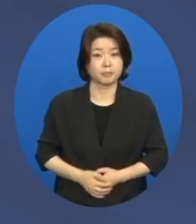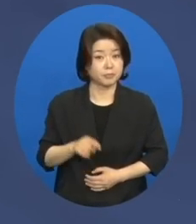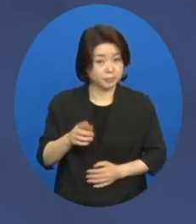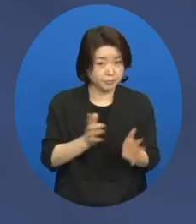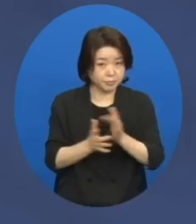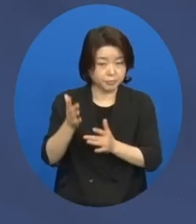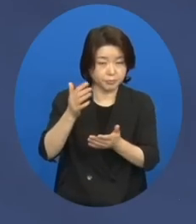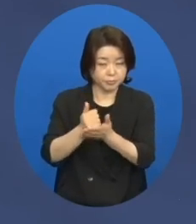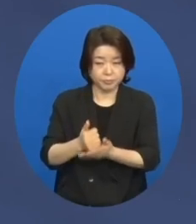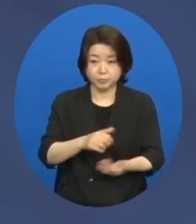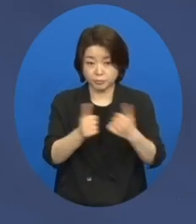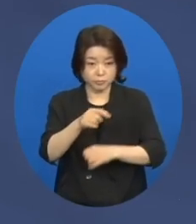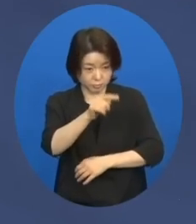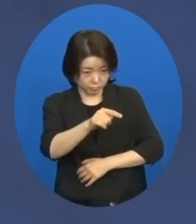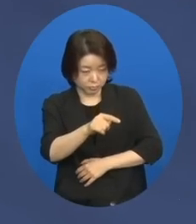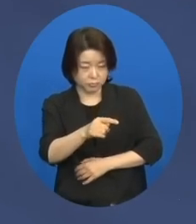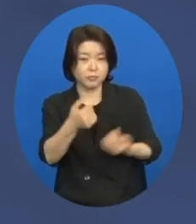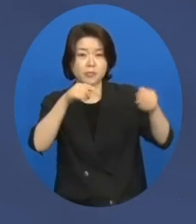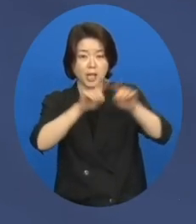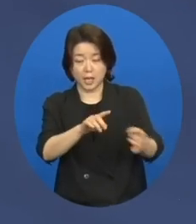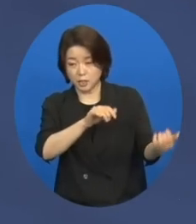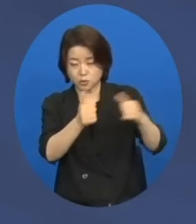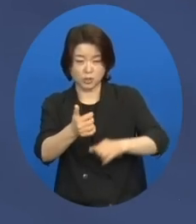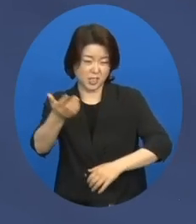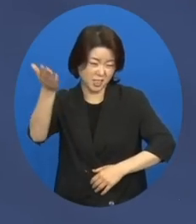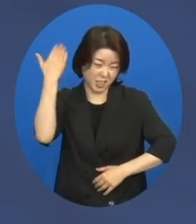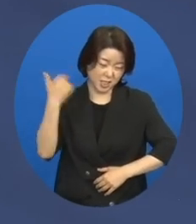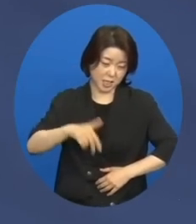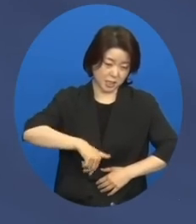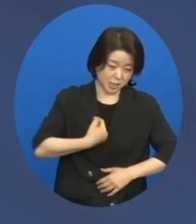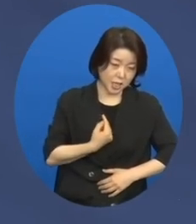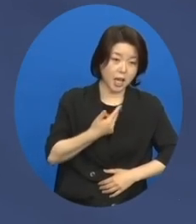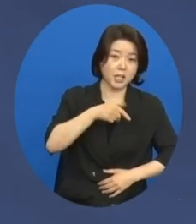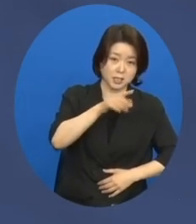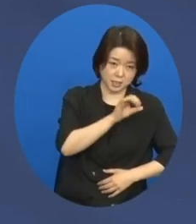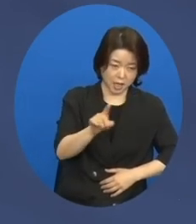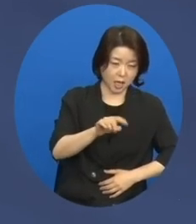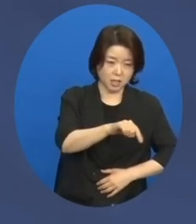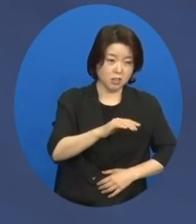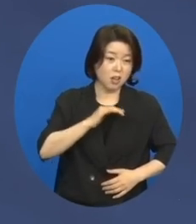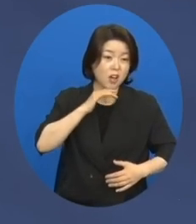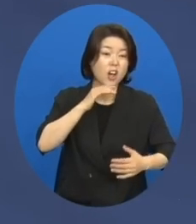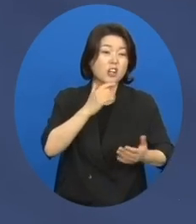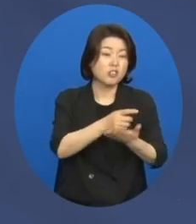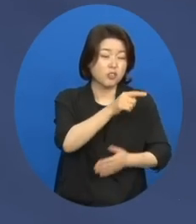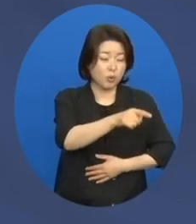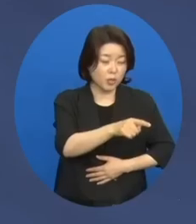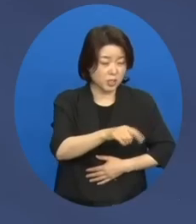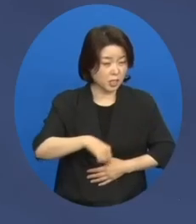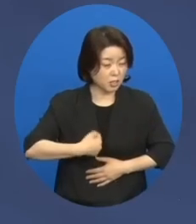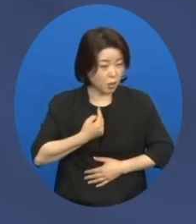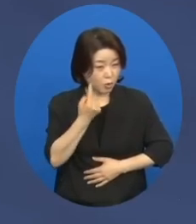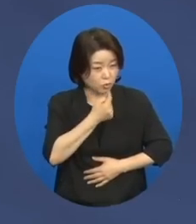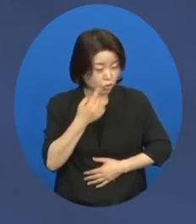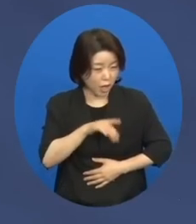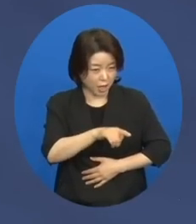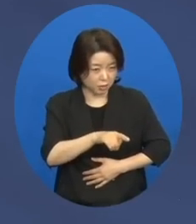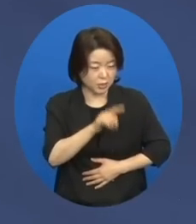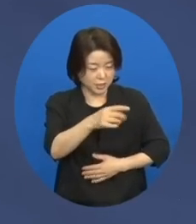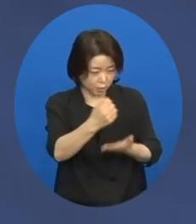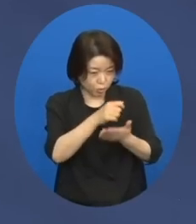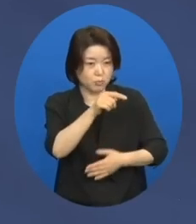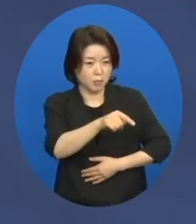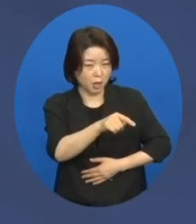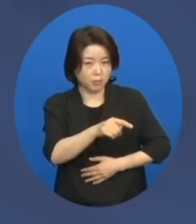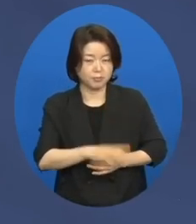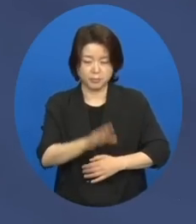예수 죽을 때 너 죽어야 될 너의 옛 자아가 너를 속여서 넌 줄 알고 속여왔던 너의 끔찍한 내 운명되었던